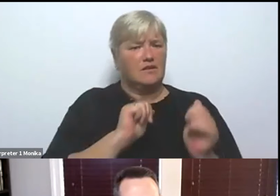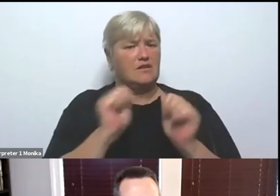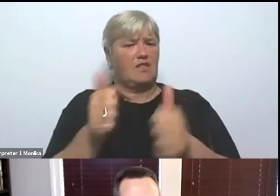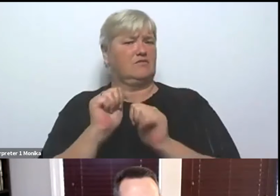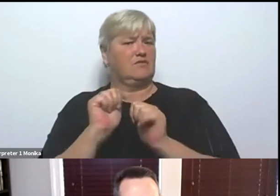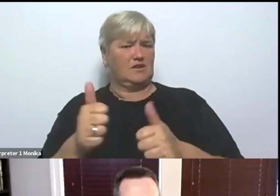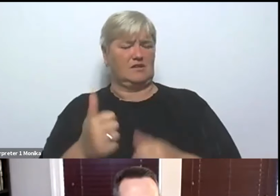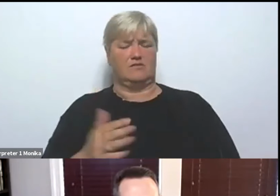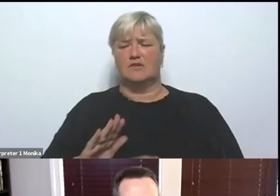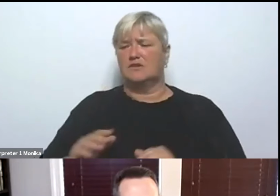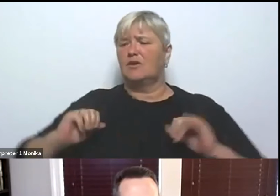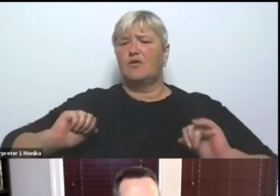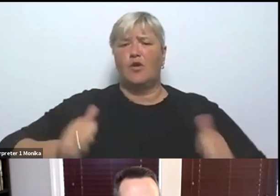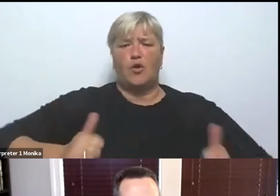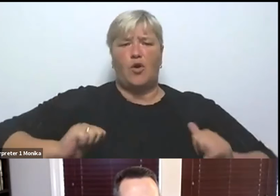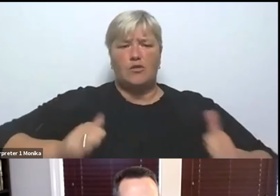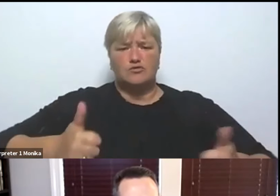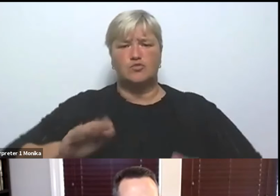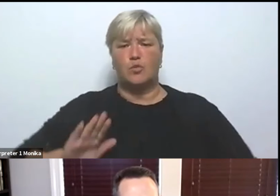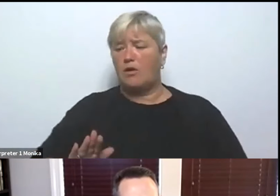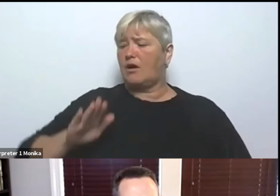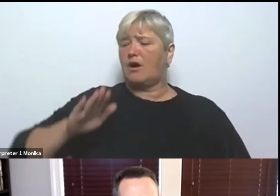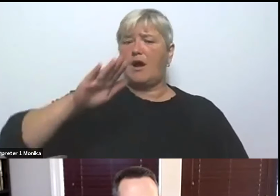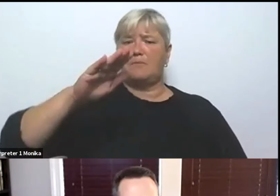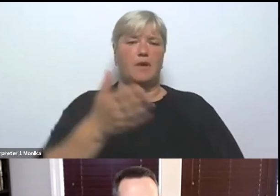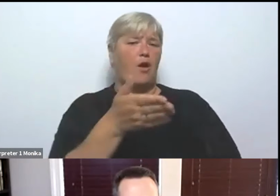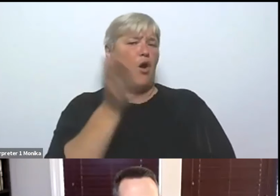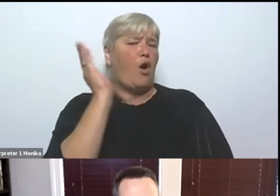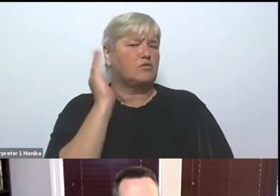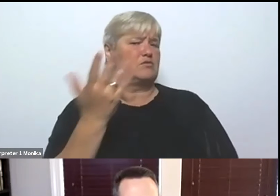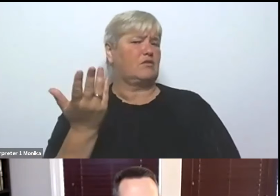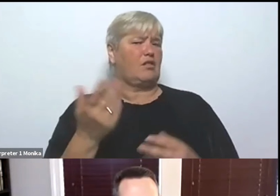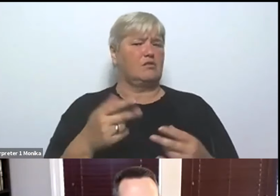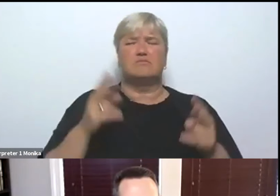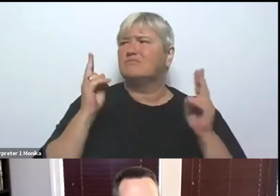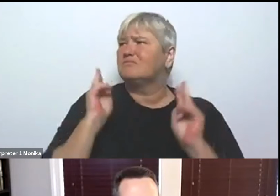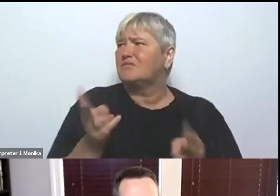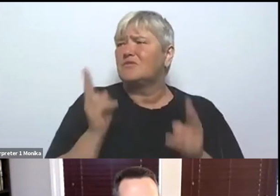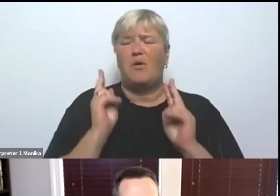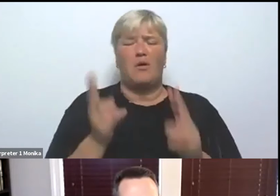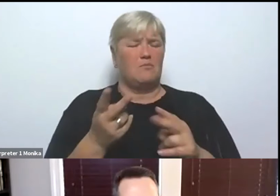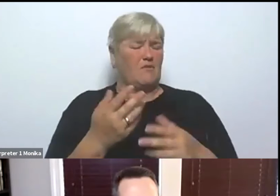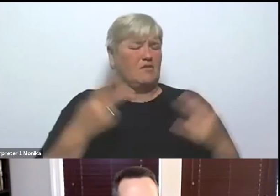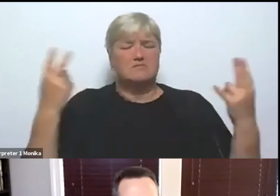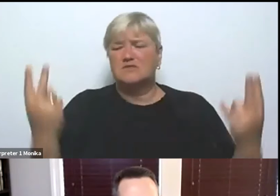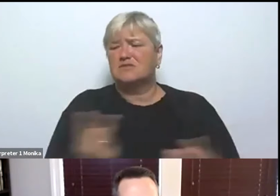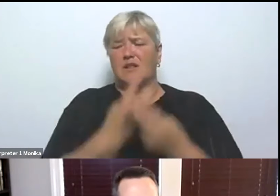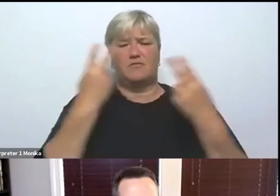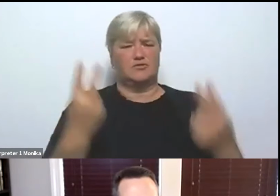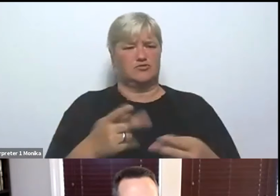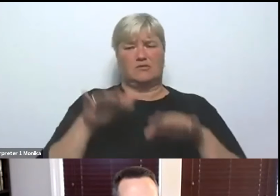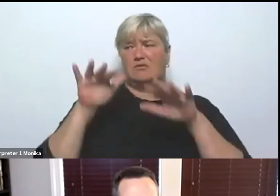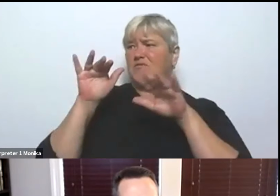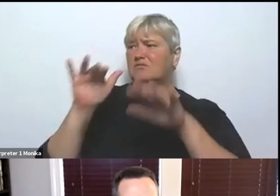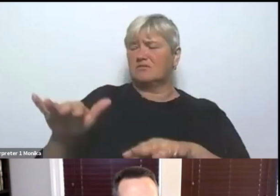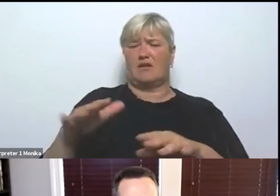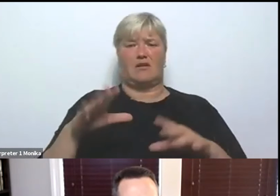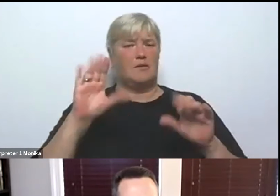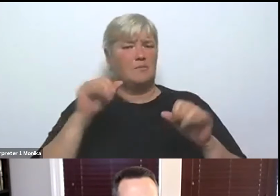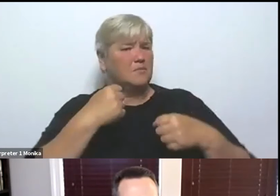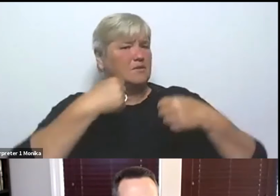Rampen etc. in einem Hotel, das ist jetzt nicht was Außergewöhnliches, das du einfordern musst, sondern das ist einfach einmal da, das wird einfach gebaut, das wird